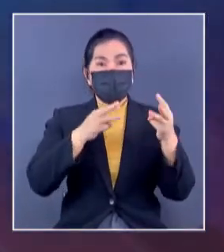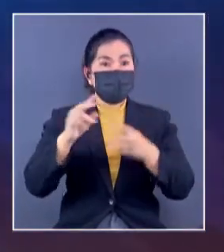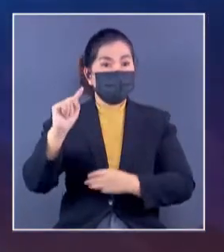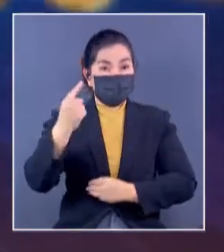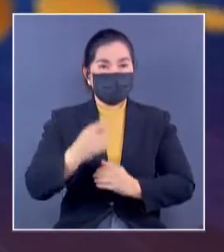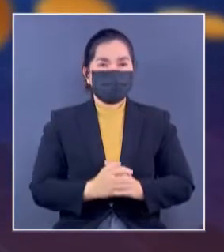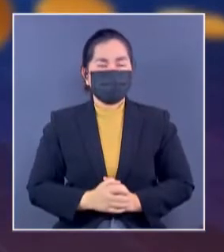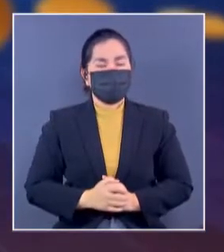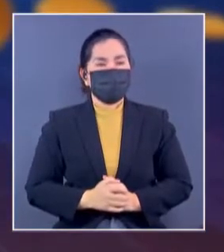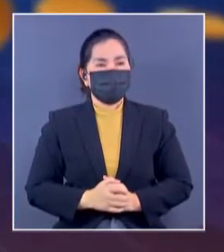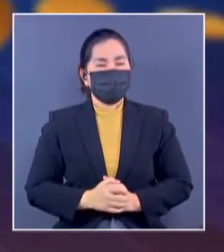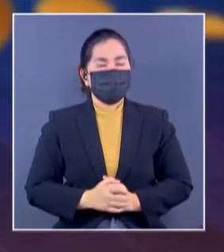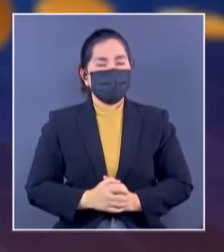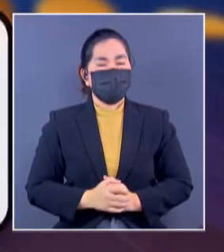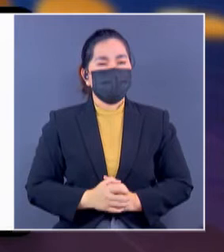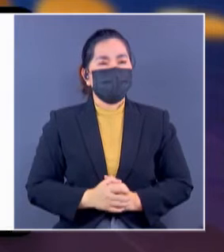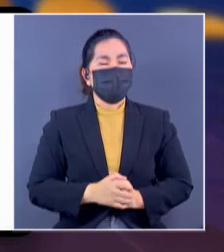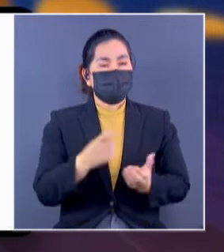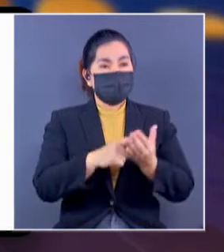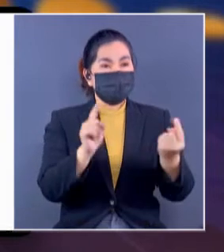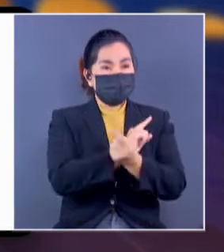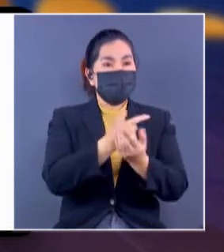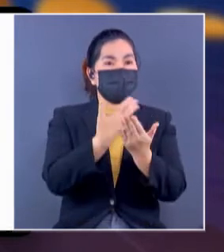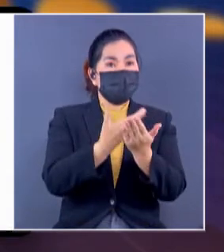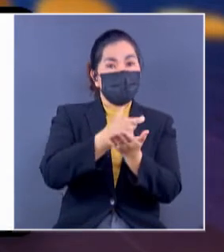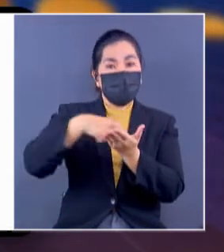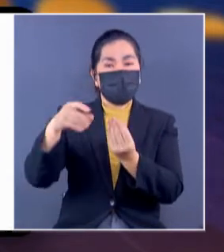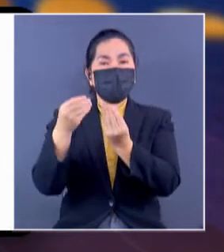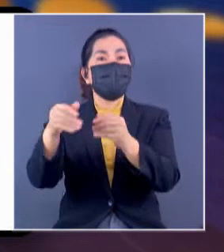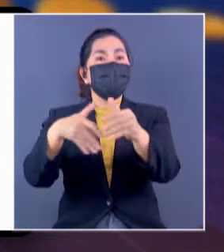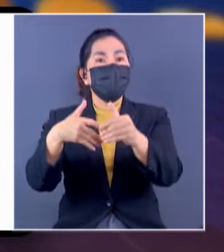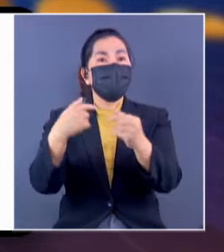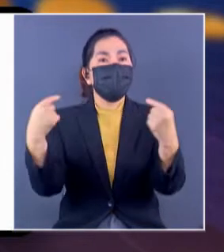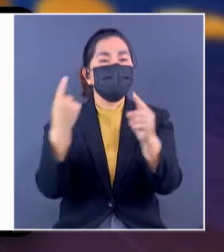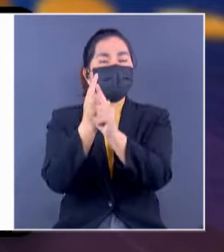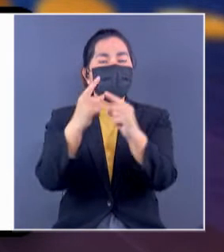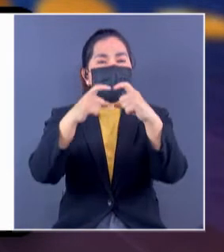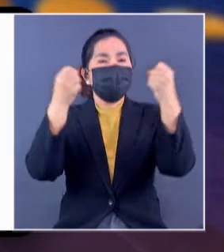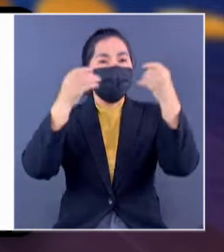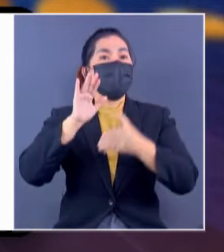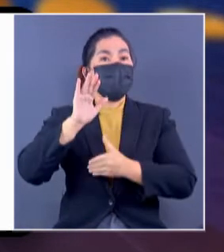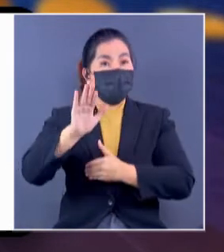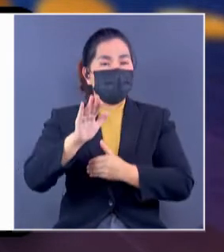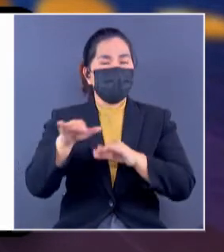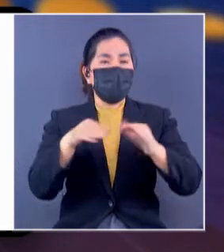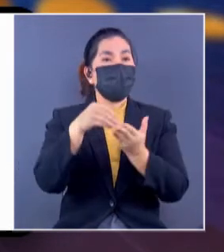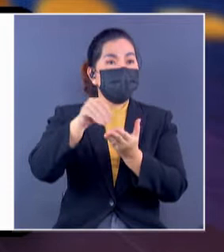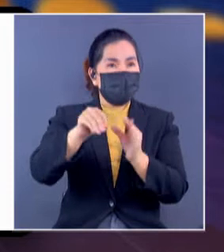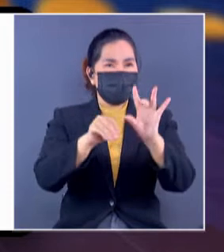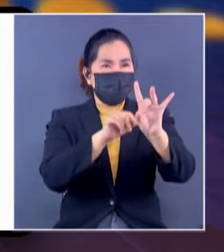างในการคืนเงินผ่านบัญชีพร้อมเพย์ครับที่ผูกกับบัตรประชาชนเอาไว้ครับในระหว่างวันที่8ถึง11สิงหาค